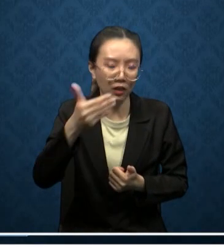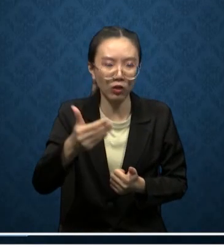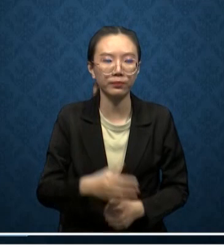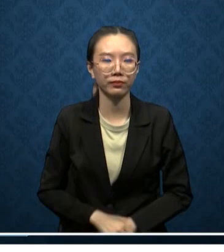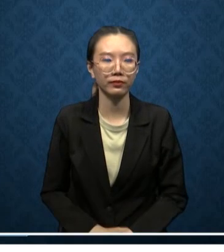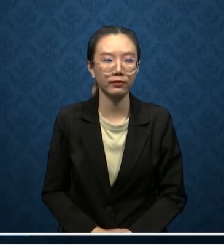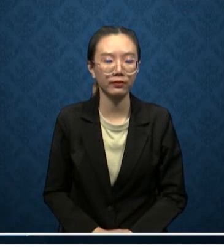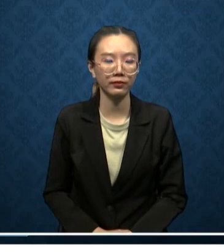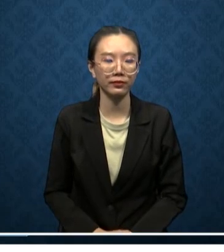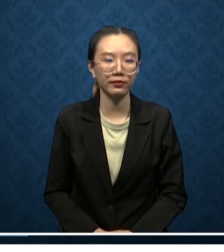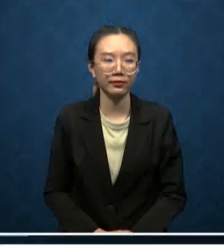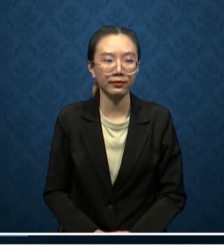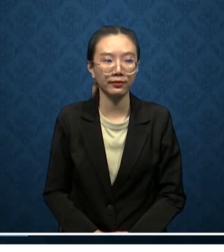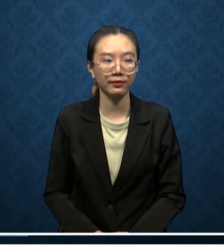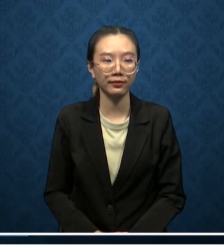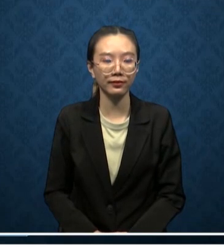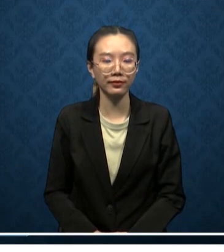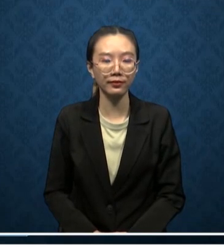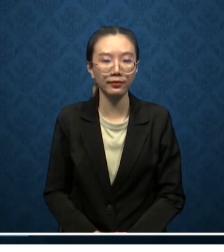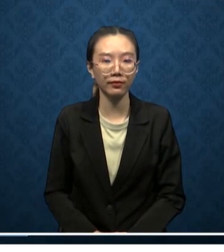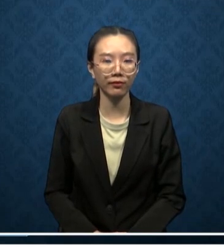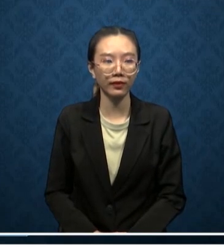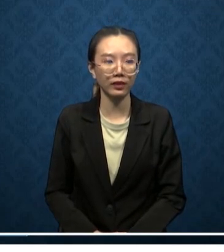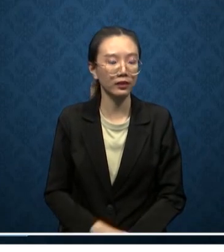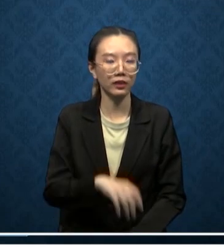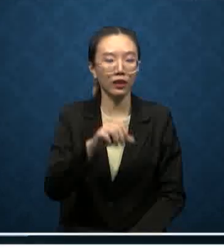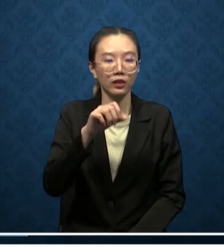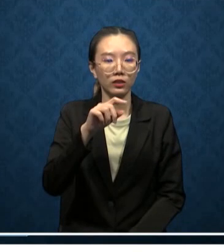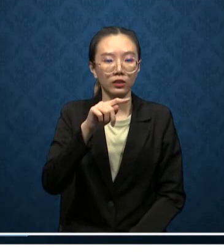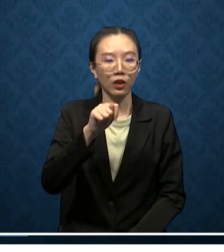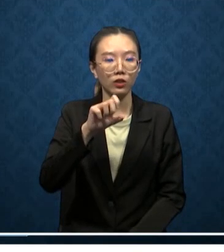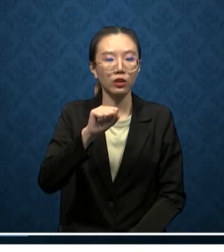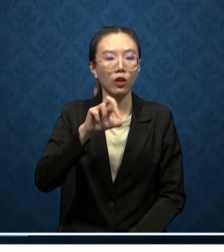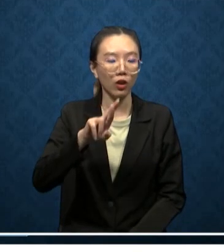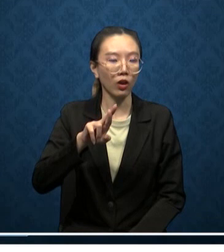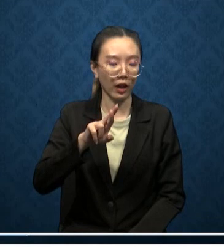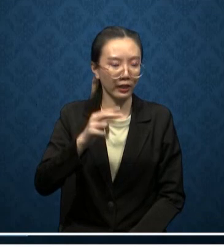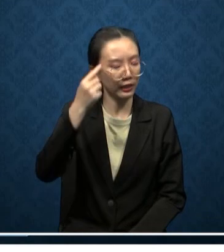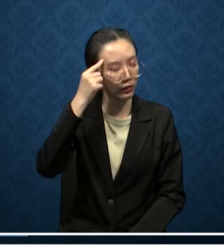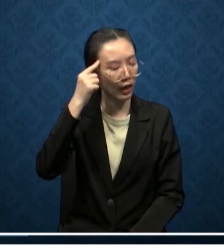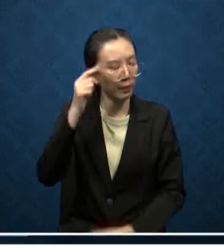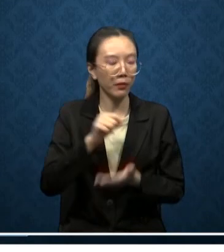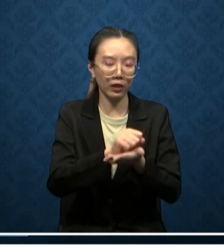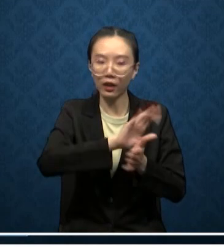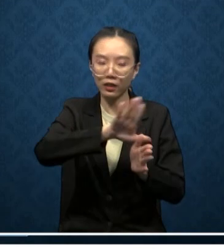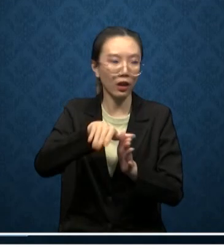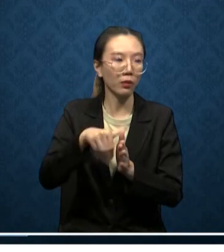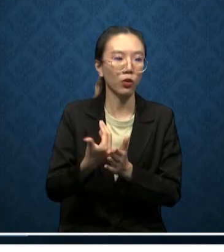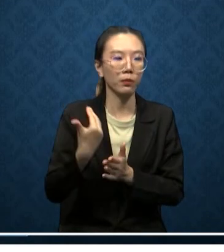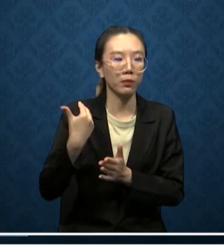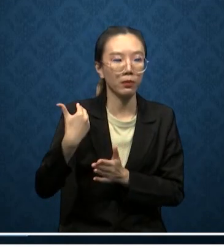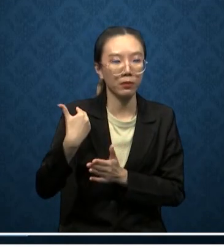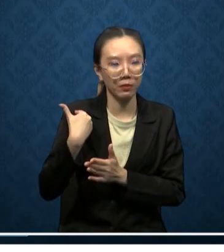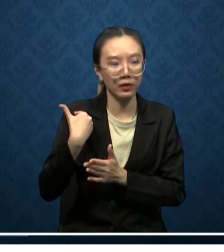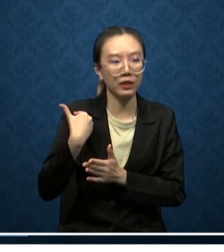จึงมีจากการตสรเราพบว่างานบริการทั้งหมดเนี่ยมันมี3830